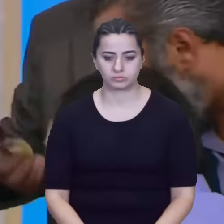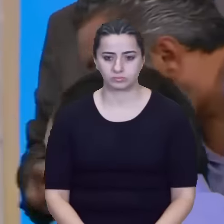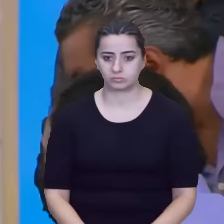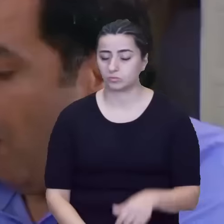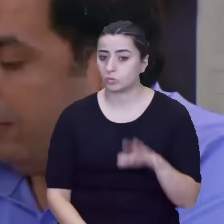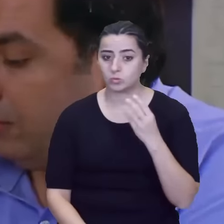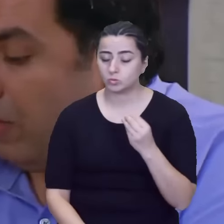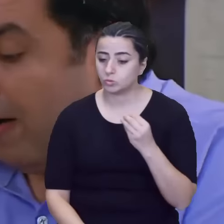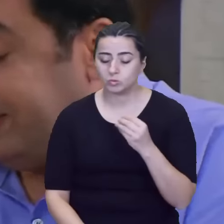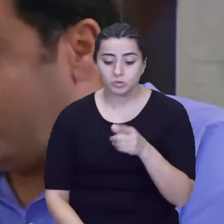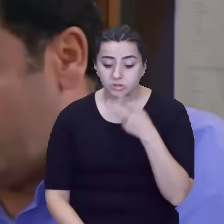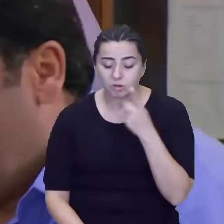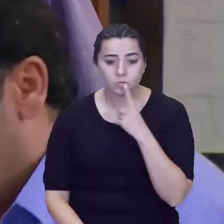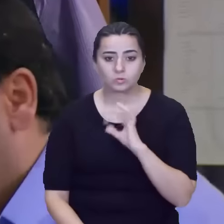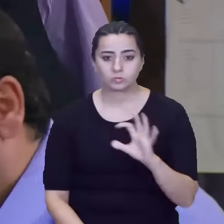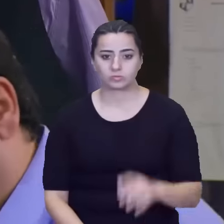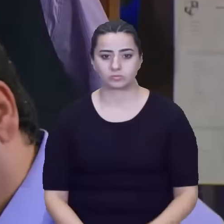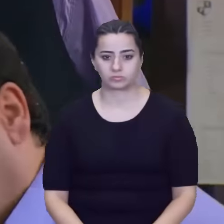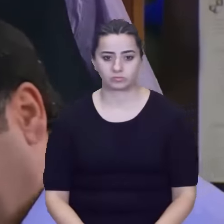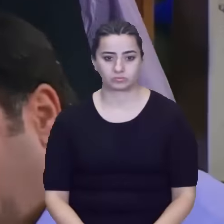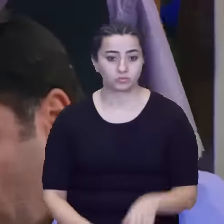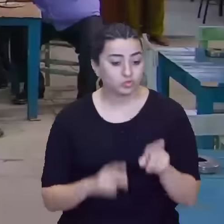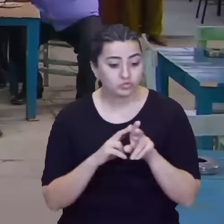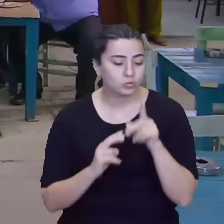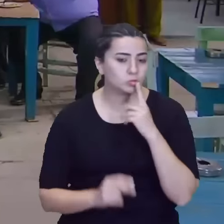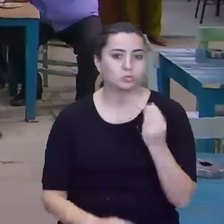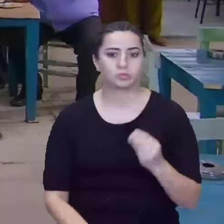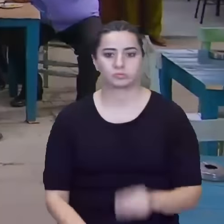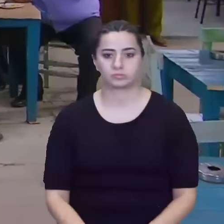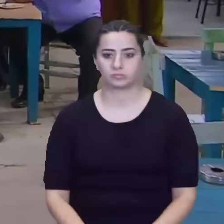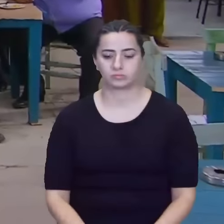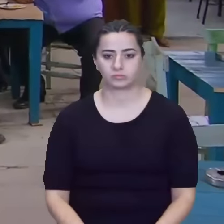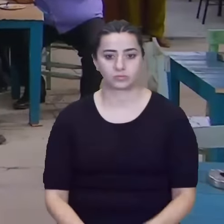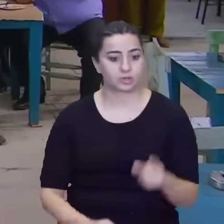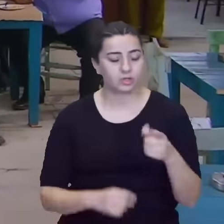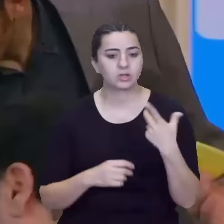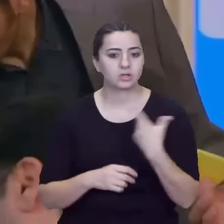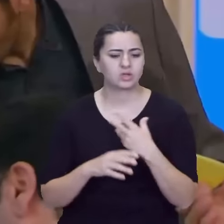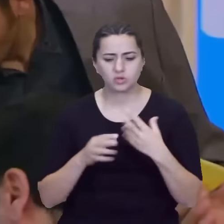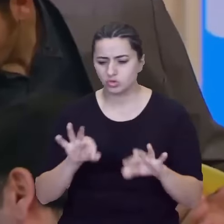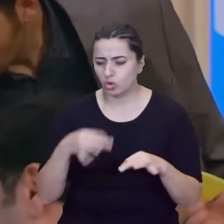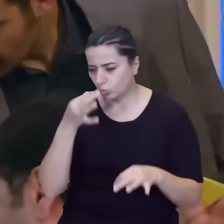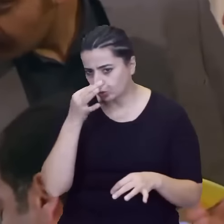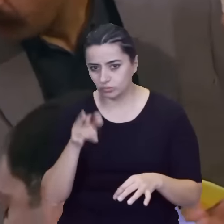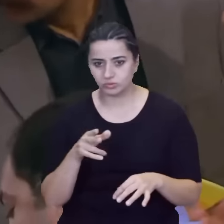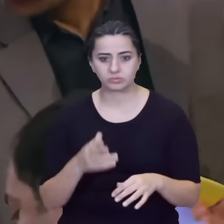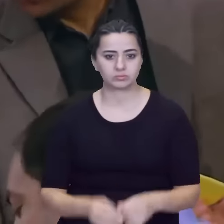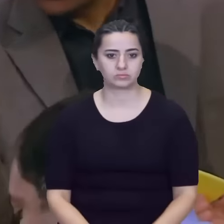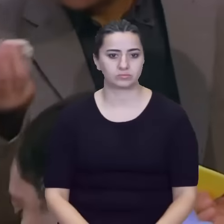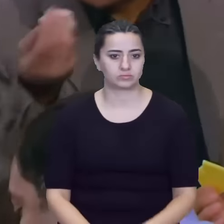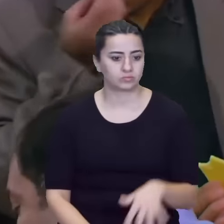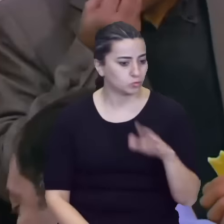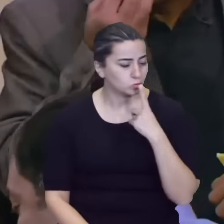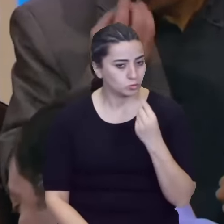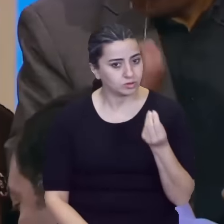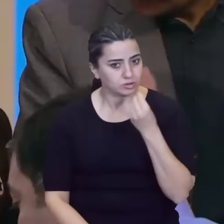bir şey söyleyeyim mi? En güzeli bu abi, sarı olan. Başar. Abi şu çok küflü bak. Penisli bu ya. Vallahi penisli bu. Çorap gibi kokuyor ya. Sen ne yedin? Ne güzel